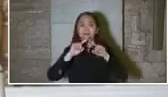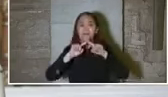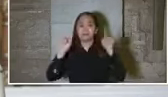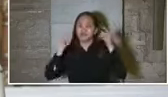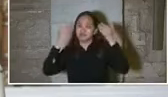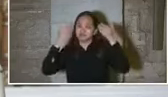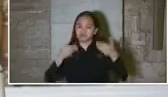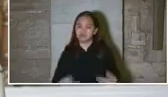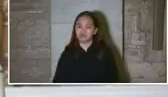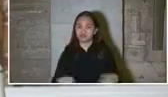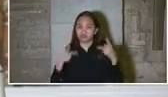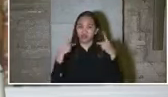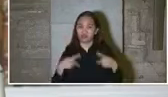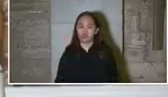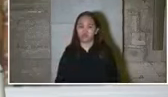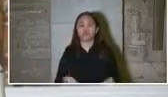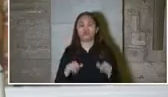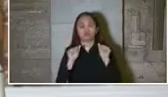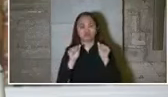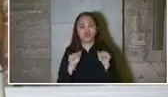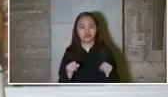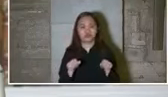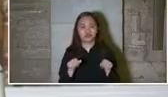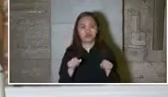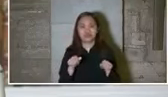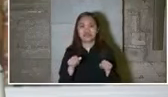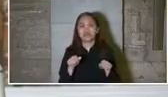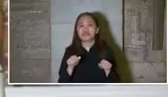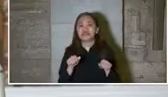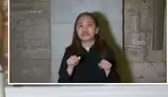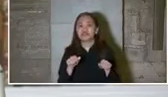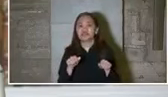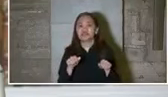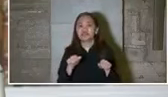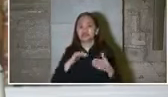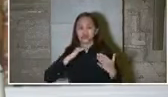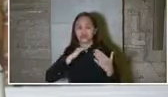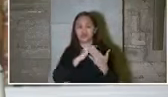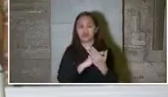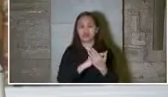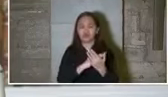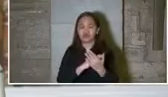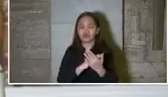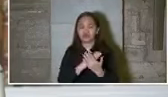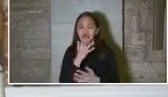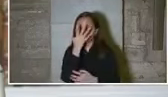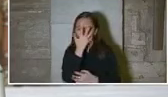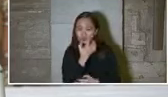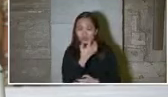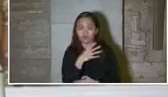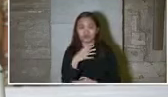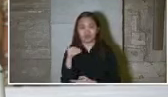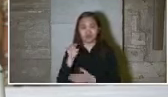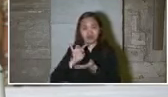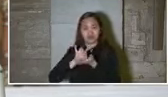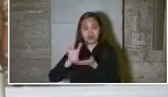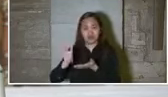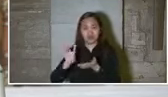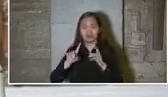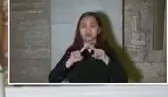physically. We need to avoid hate and anger, but